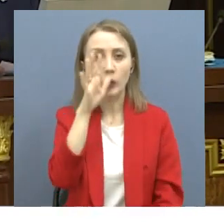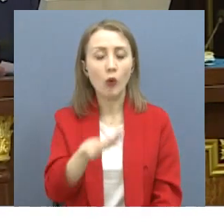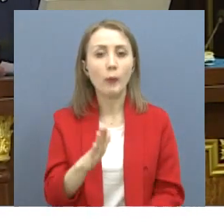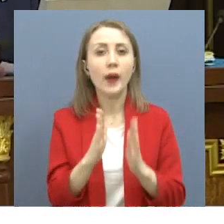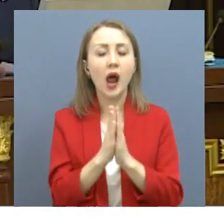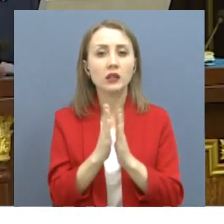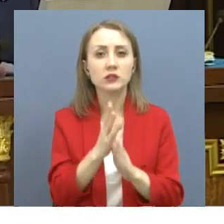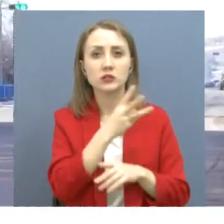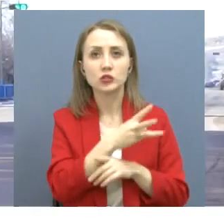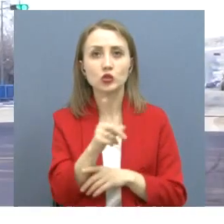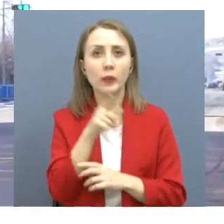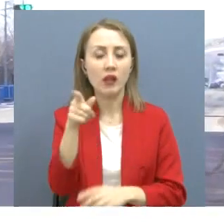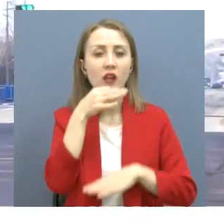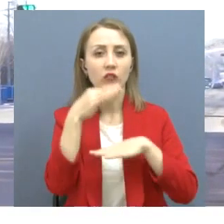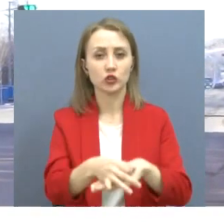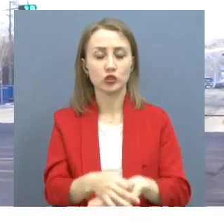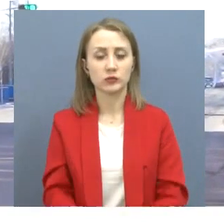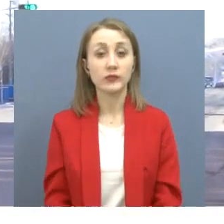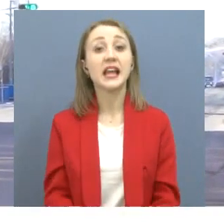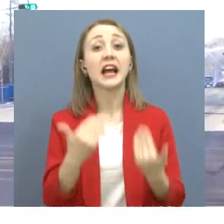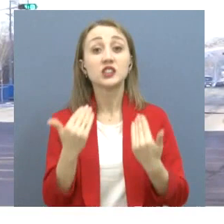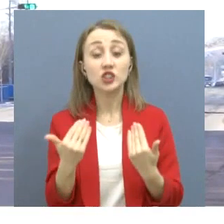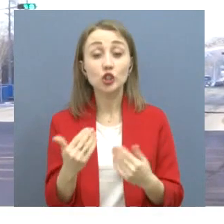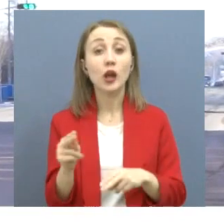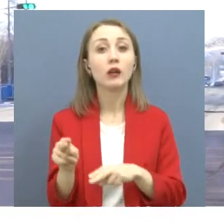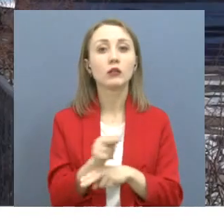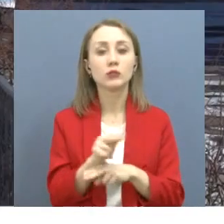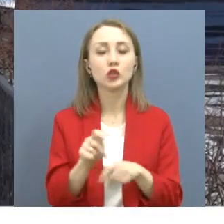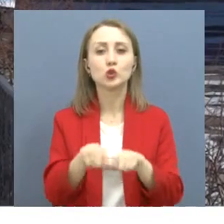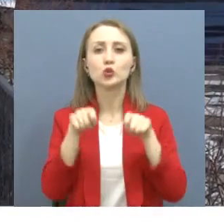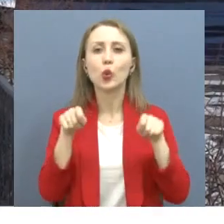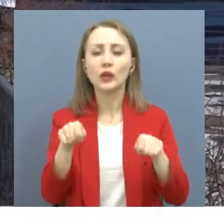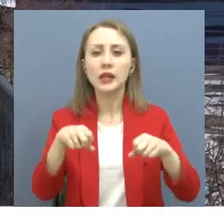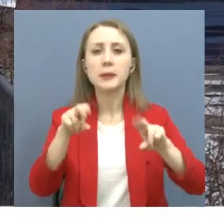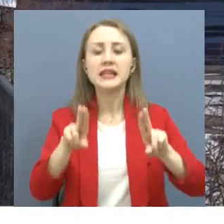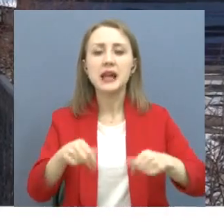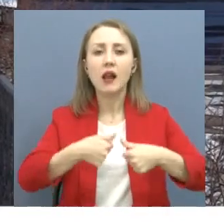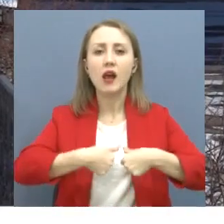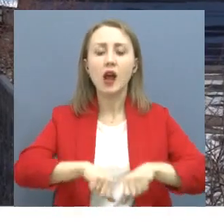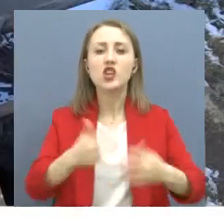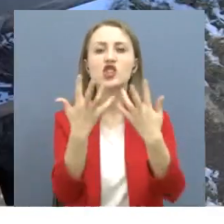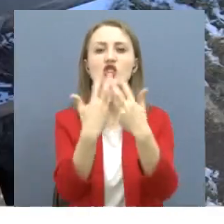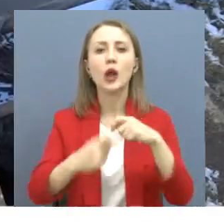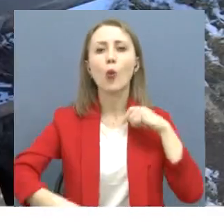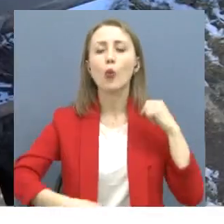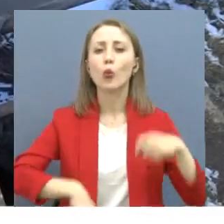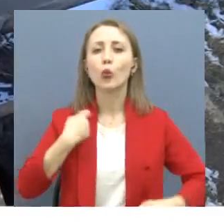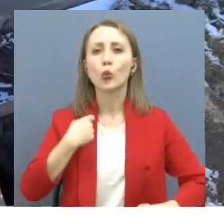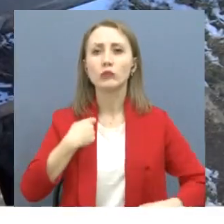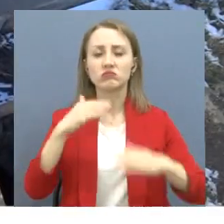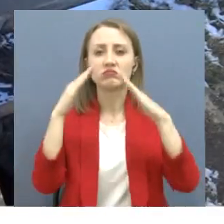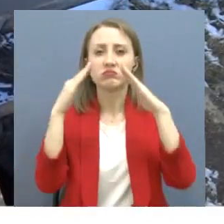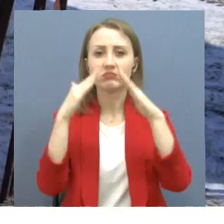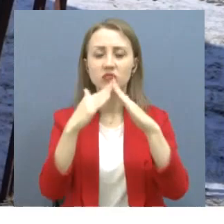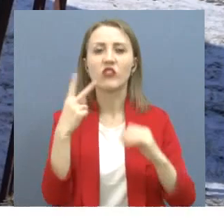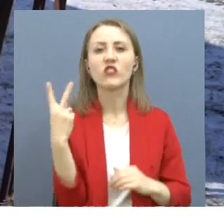они отвечали. Сейчас ведется работа по созданию специальной комиссии по подсчетам ущерба. Повреждена мягкая кровля во